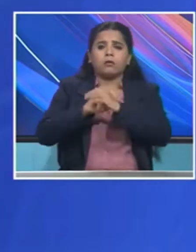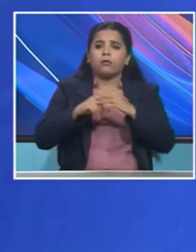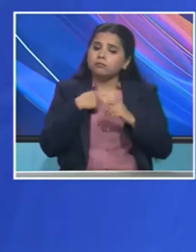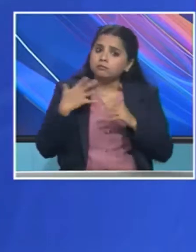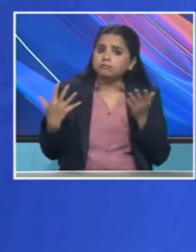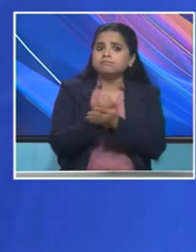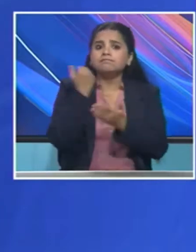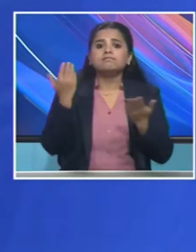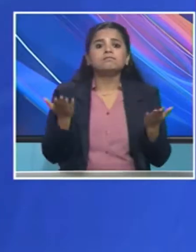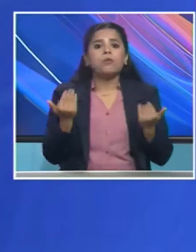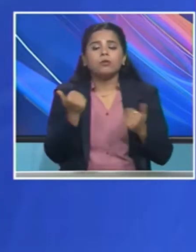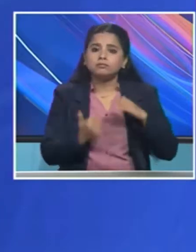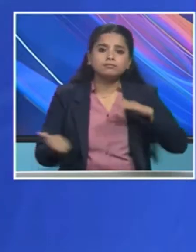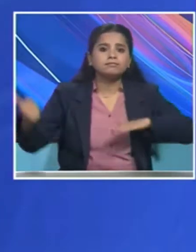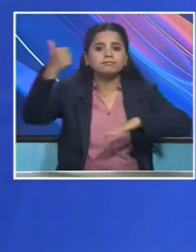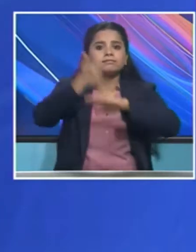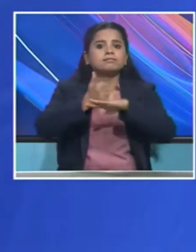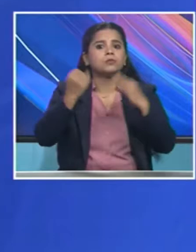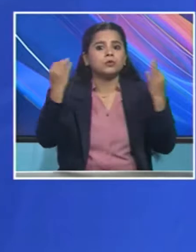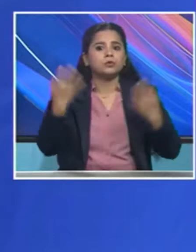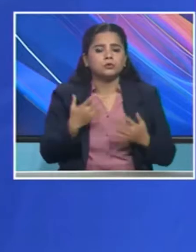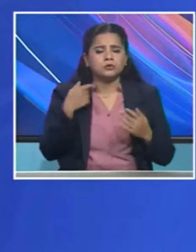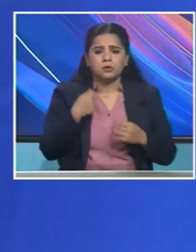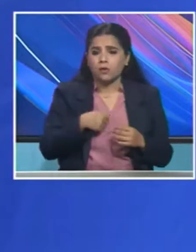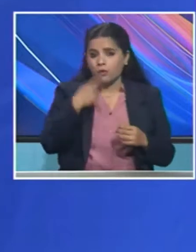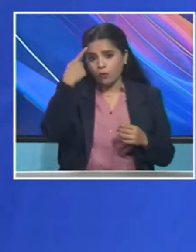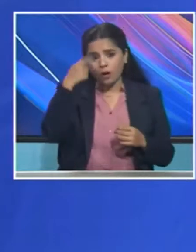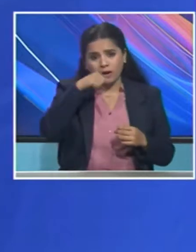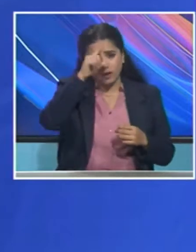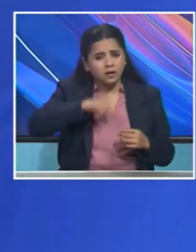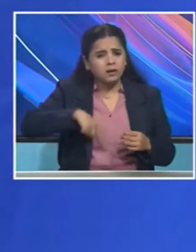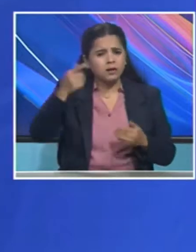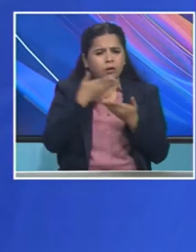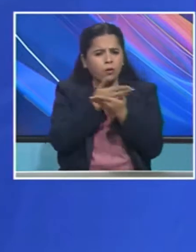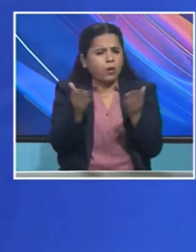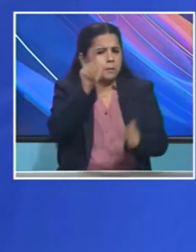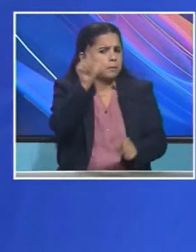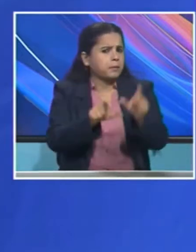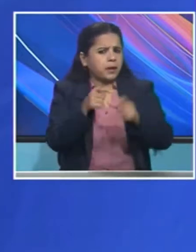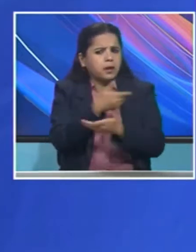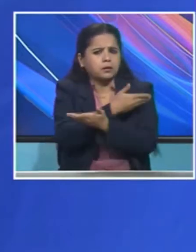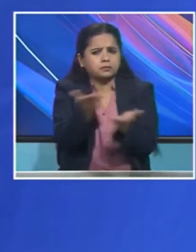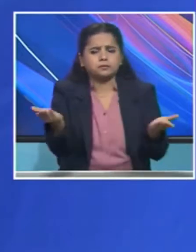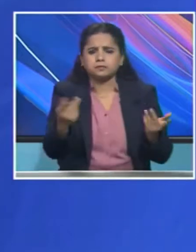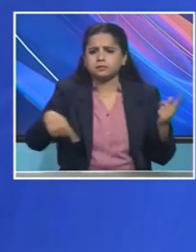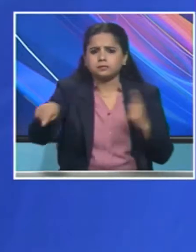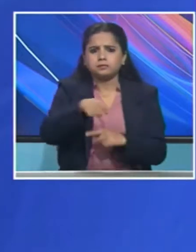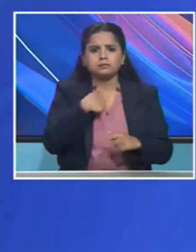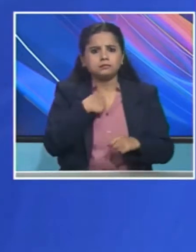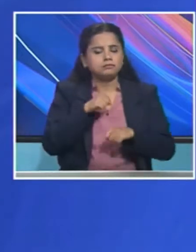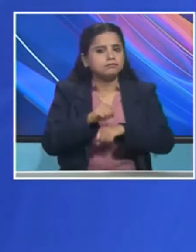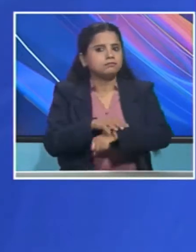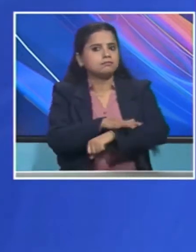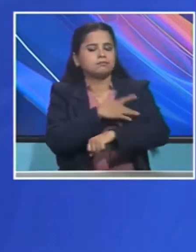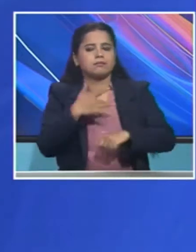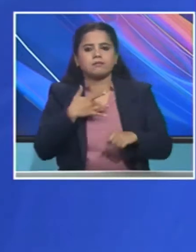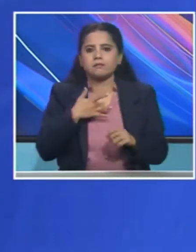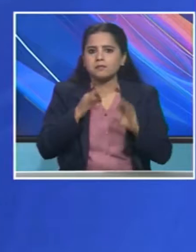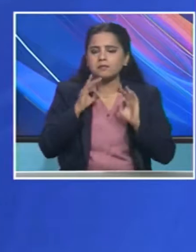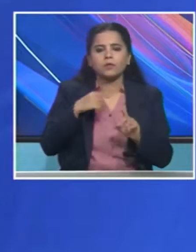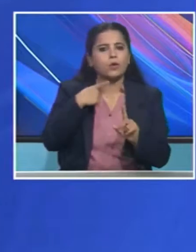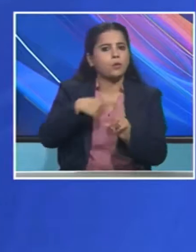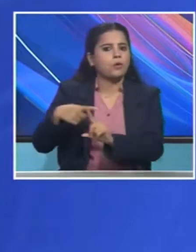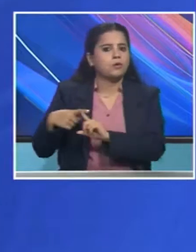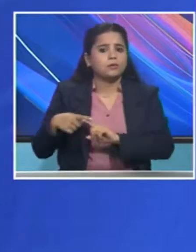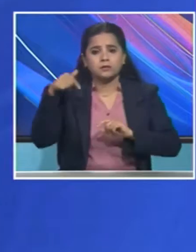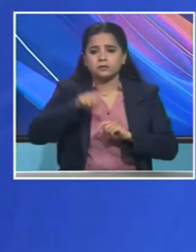पाते हैं। पूरे देश के लिए, जन जन के लिए ये बड़ा ही प्रेरणादायी अवसर है और आज